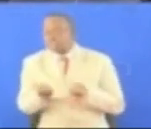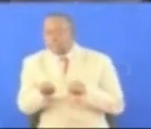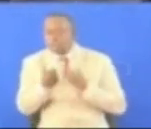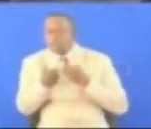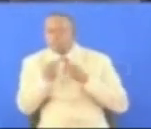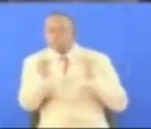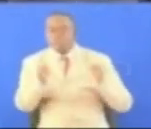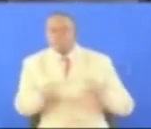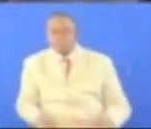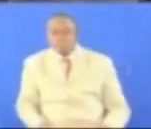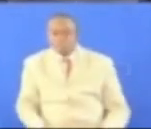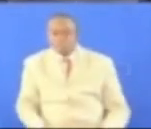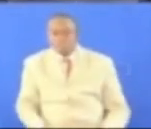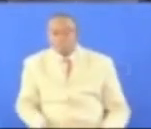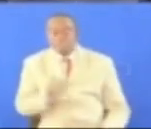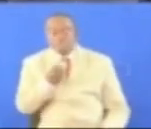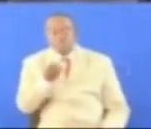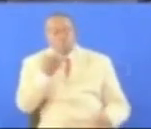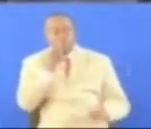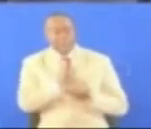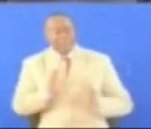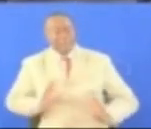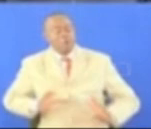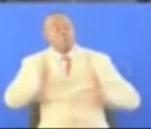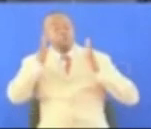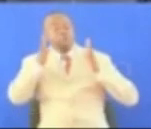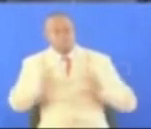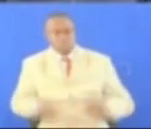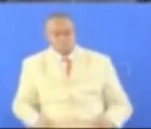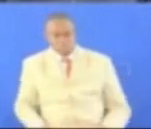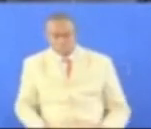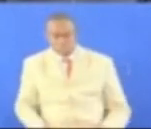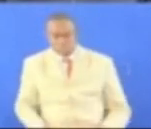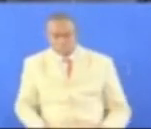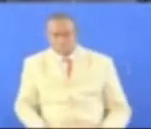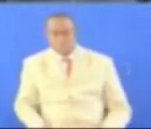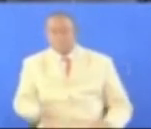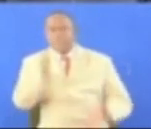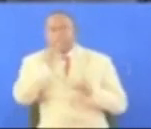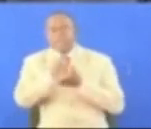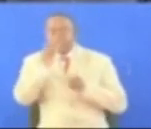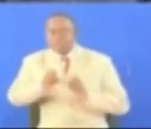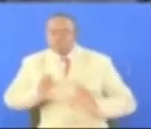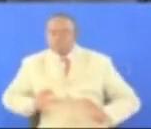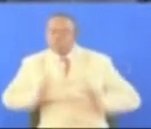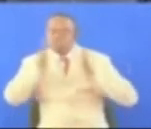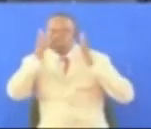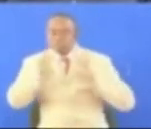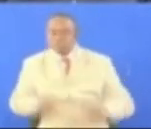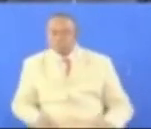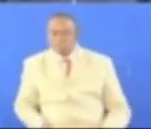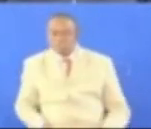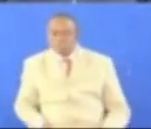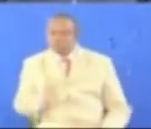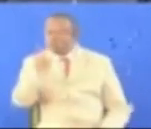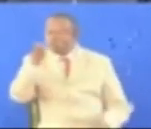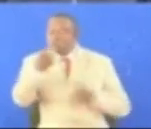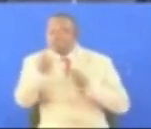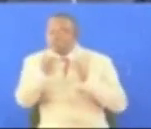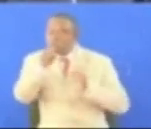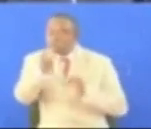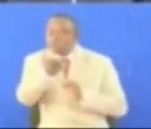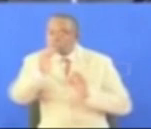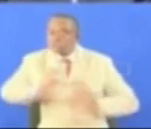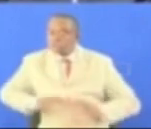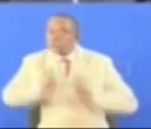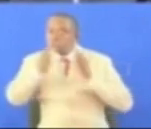fursa? Sisi tulipewa right ya kuishi, na moja among the human right ni haki ya mtu kuishi. Na wewe unataka kutoa fursa kwa mtu mwingine aishi?